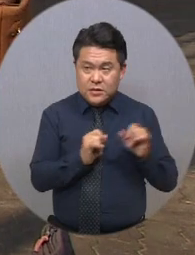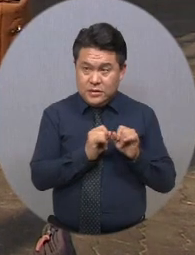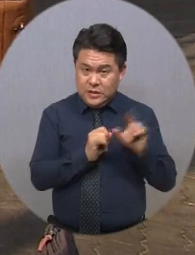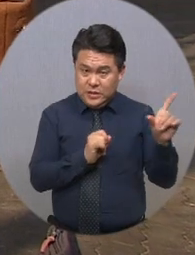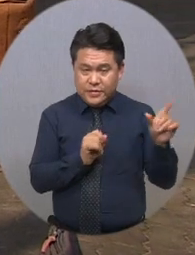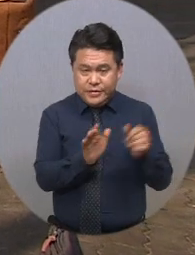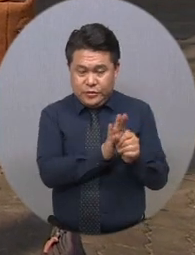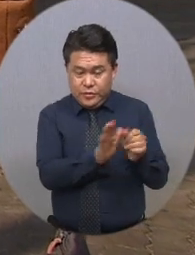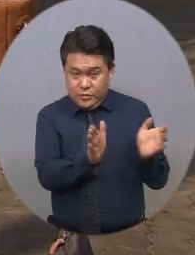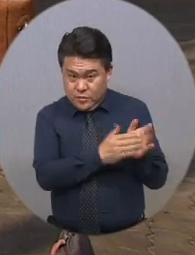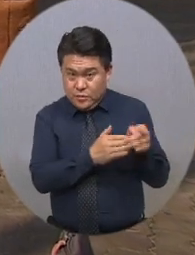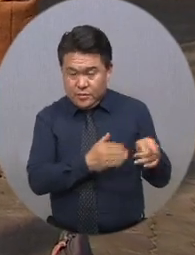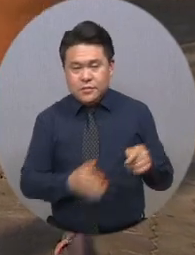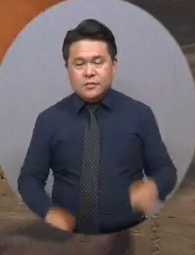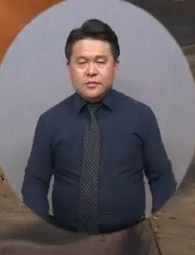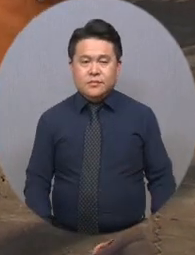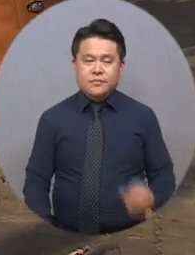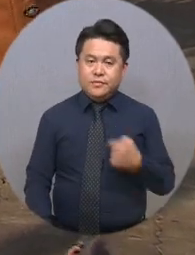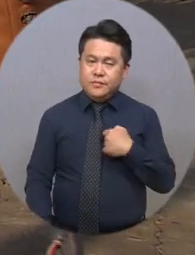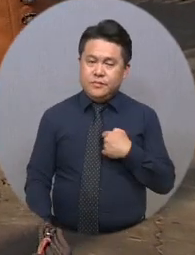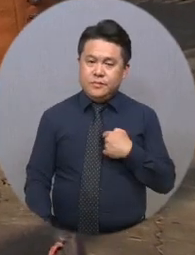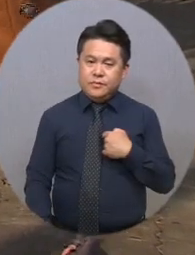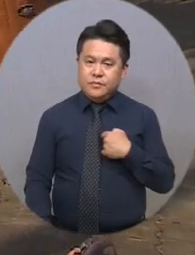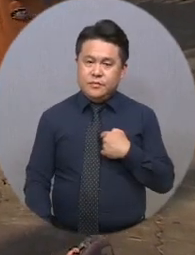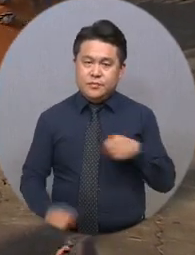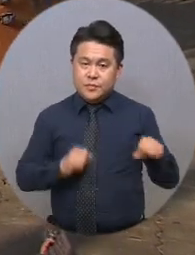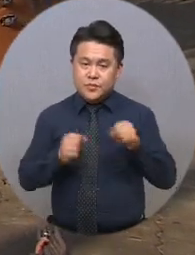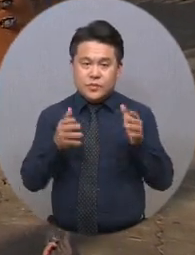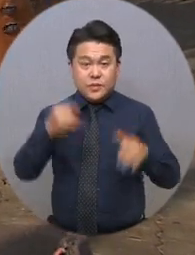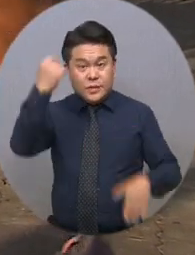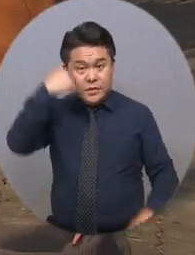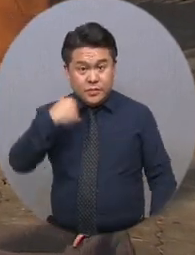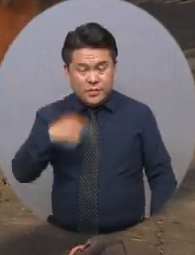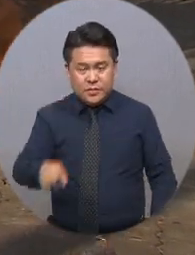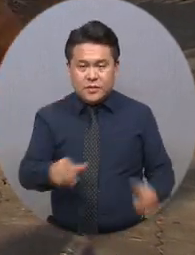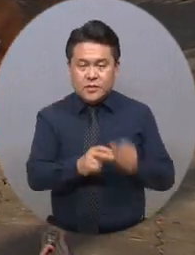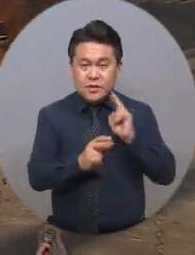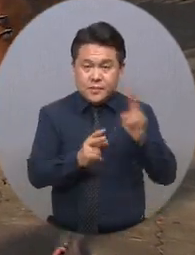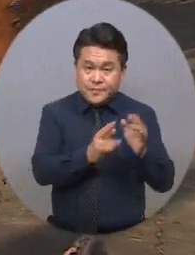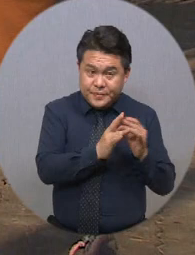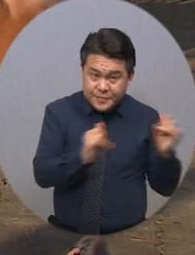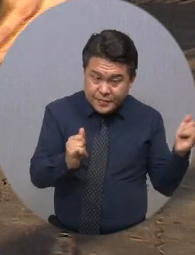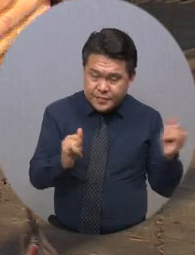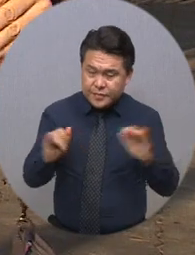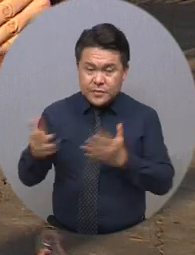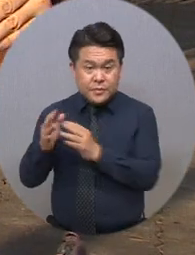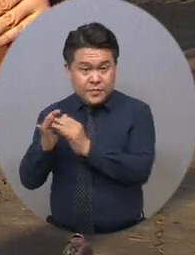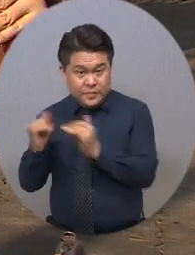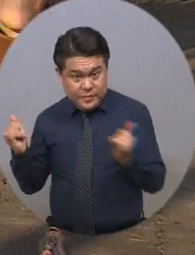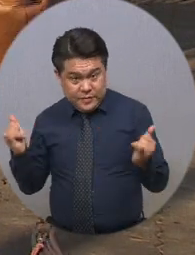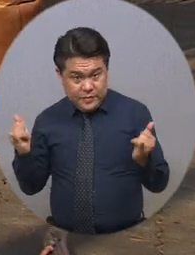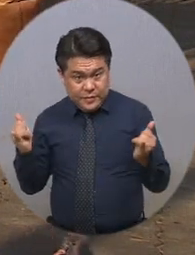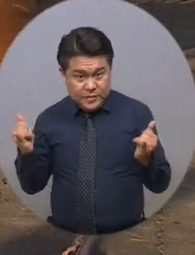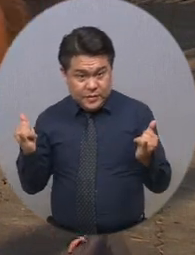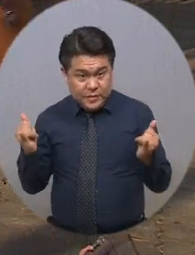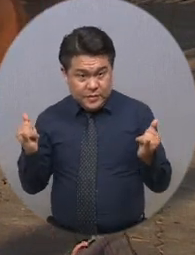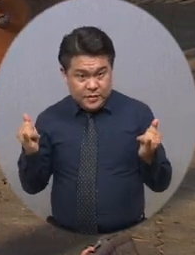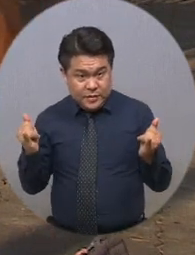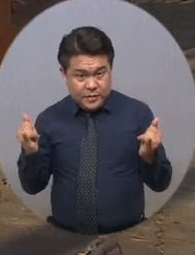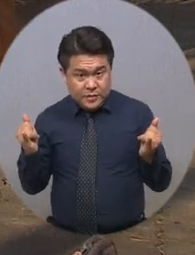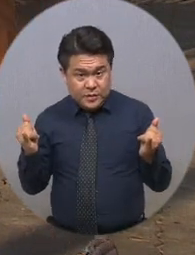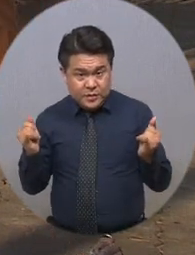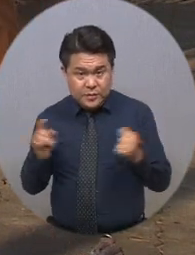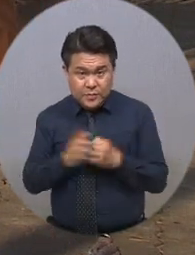봤거든요. 봤는데 제가 분명히 활동하면서 느낀 거는 중증 장애인이랑 경증 장애인이랑